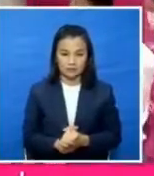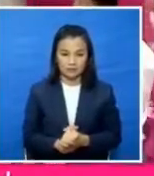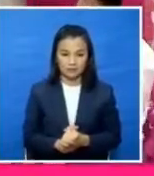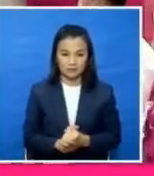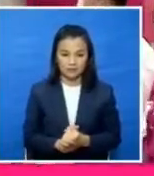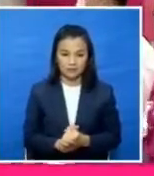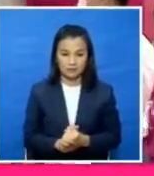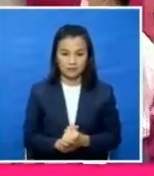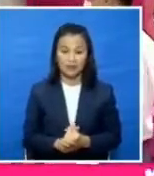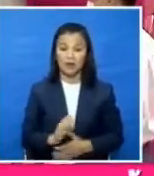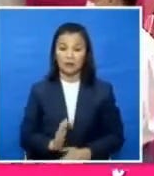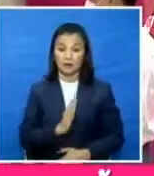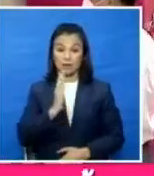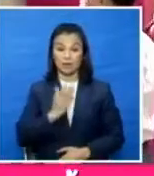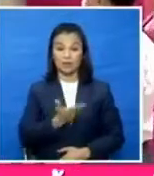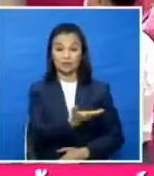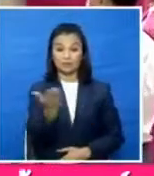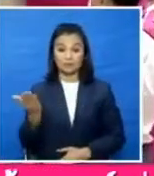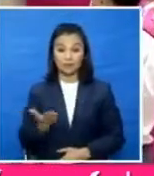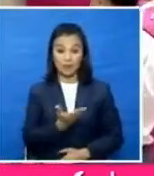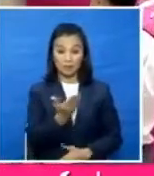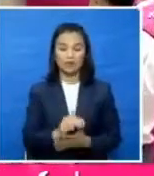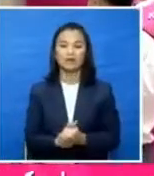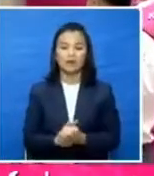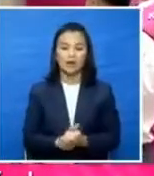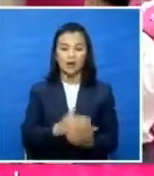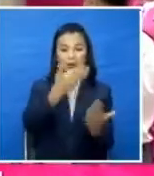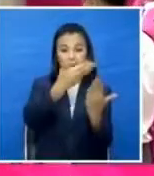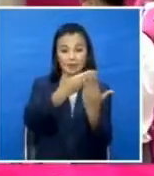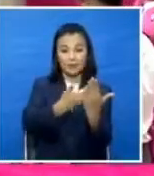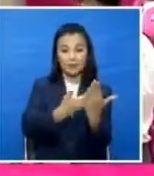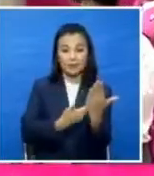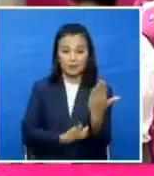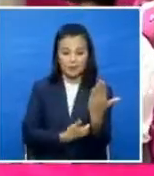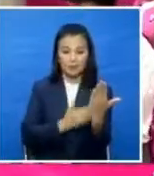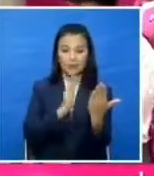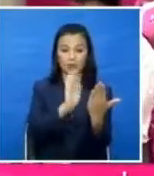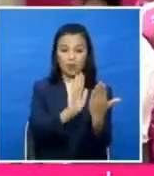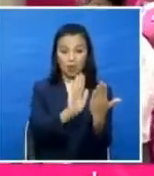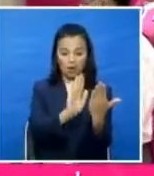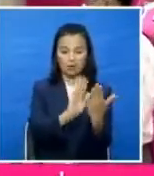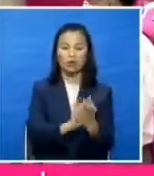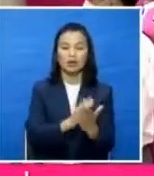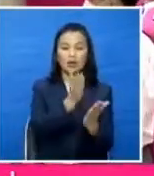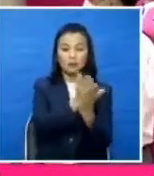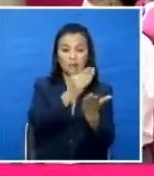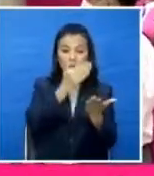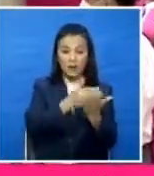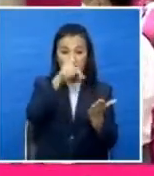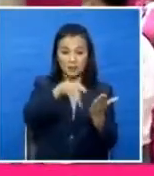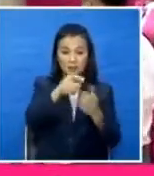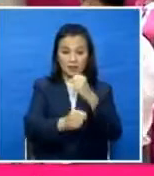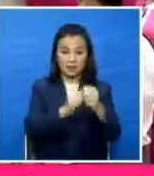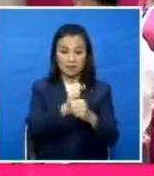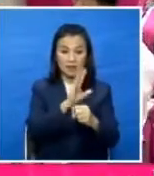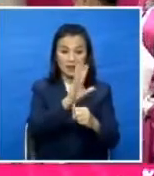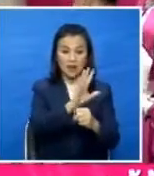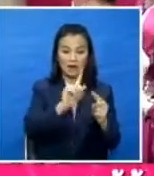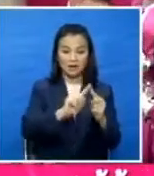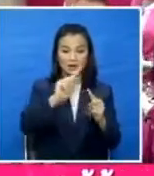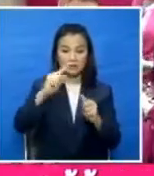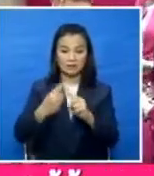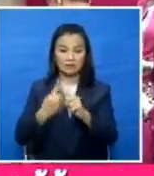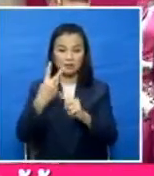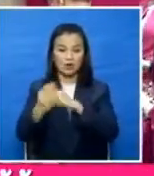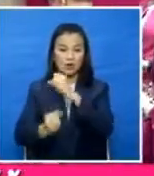ท่านผู้มีเกียรติคะการออกรางวัลสลากออมสินพิเศษ5ปีประจำวันที่1กุมภาพันธ์2564